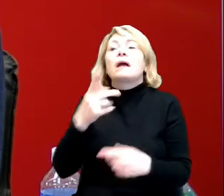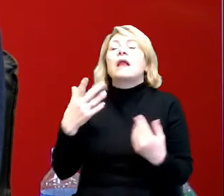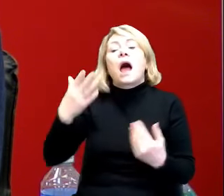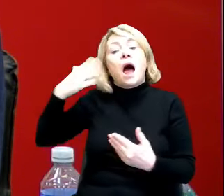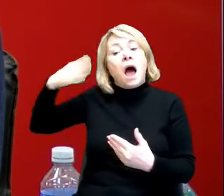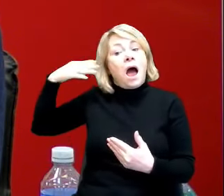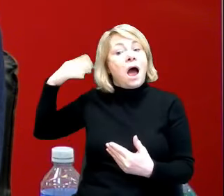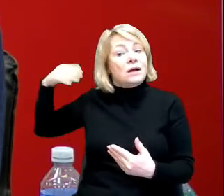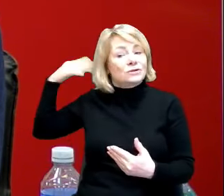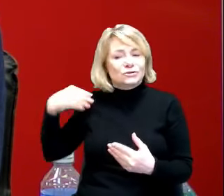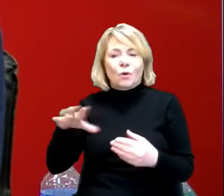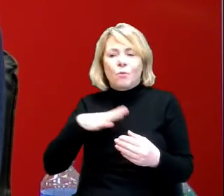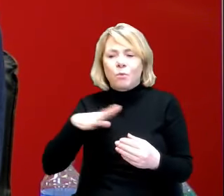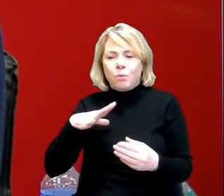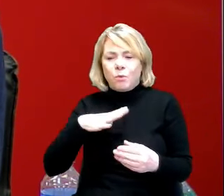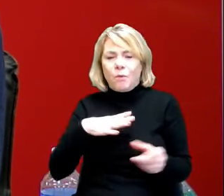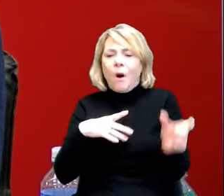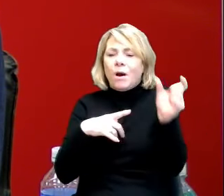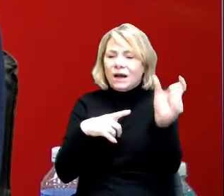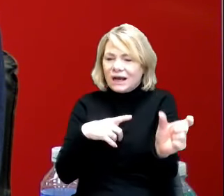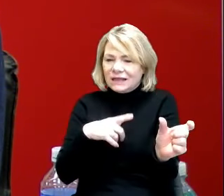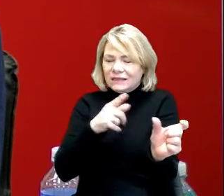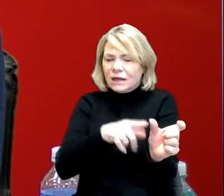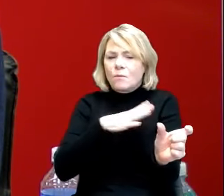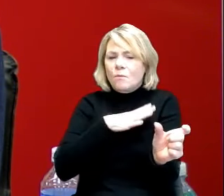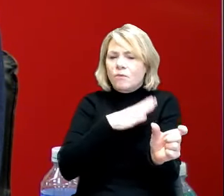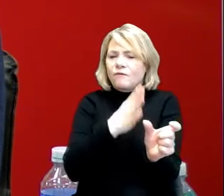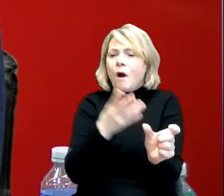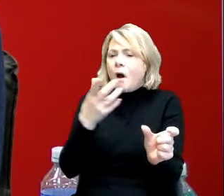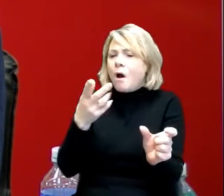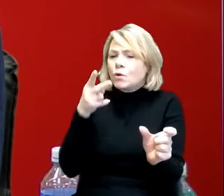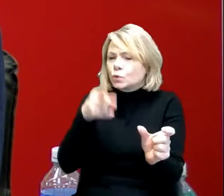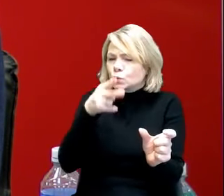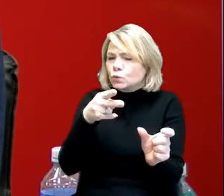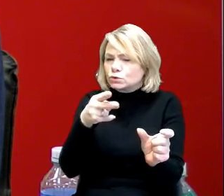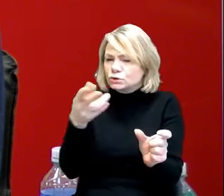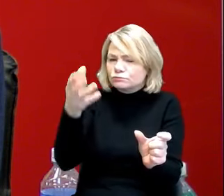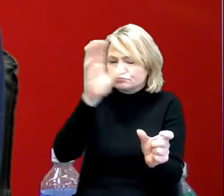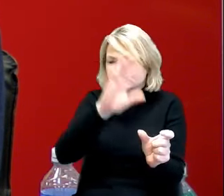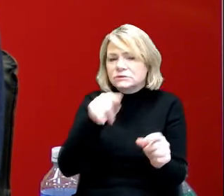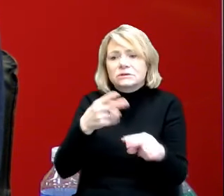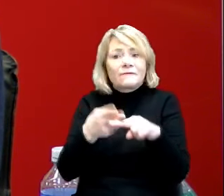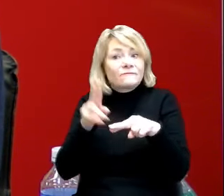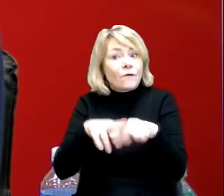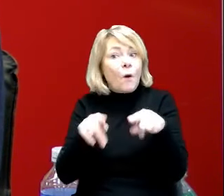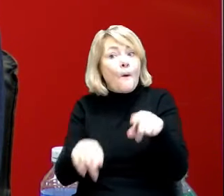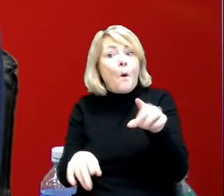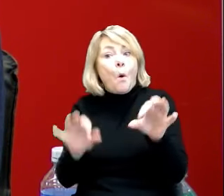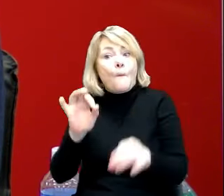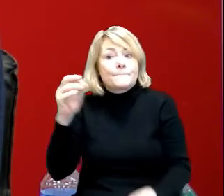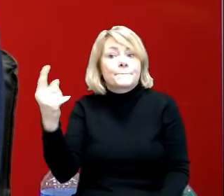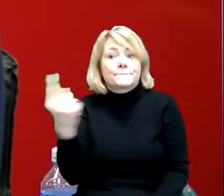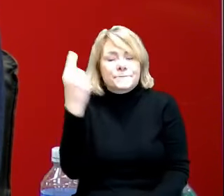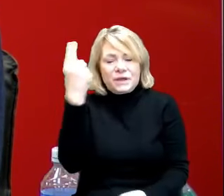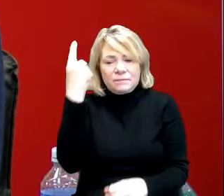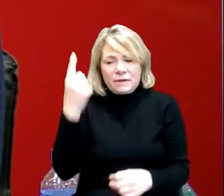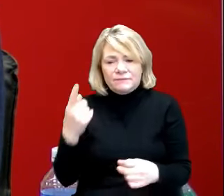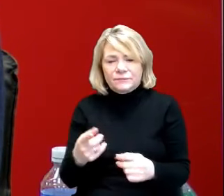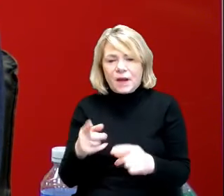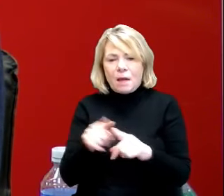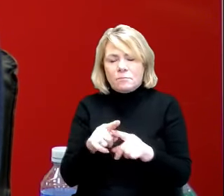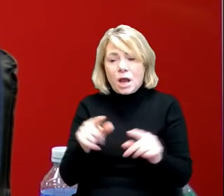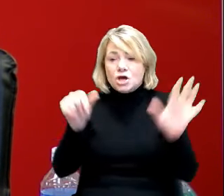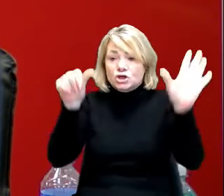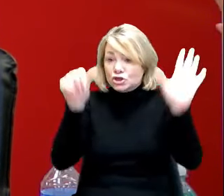teisingai atsimenu buvo šiek tiek virš 2000 taip kad pirmi pirmas tas šiek tiek didesnis nei pusmetis